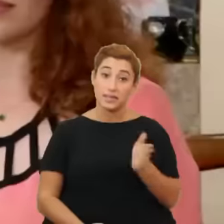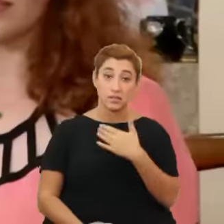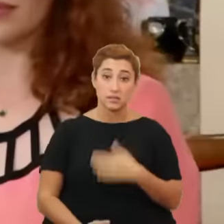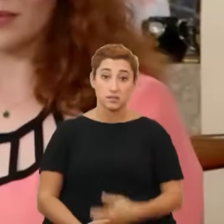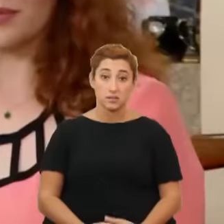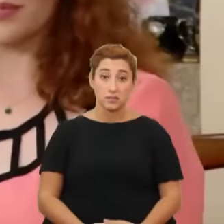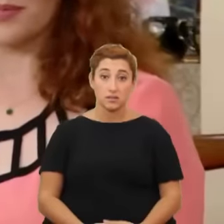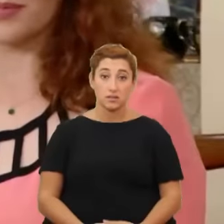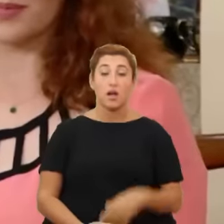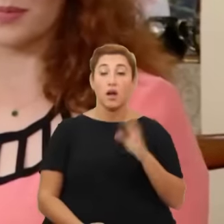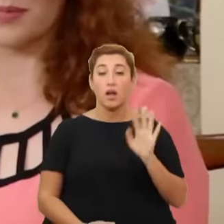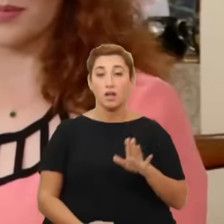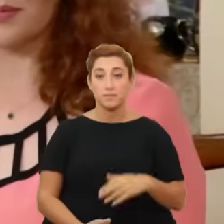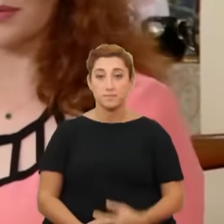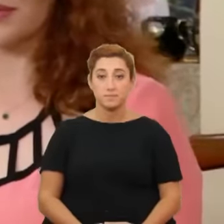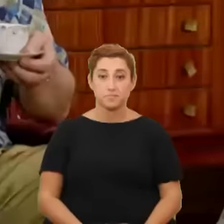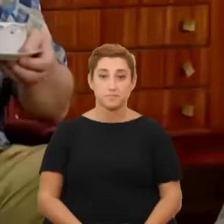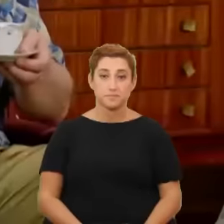Hadi.